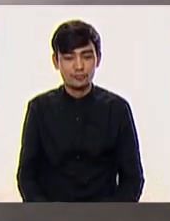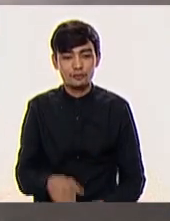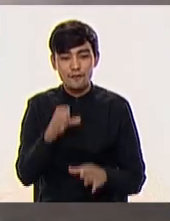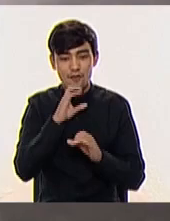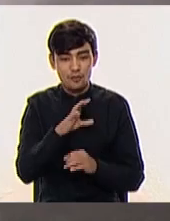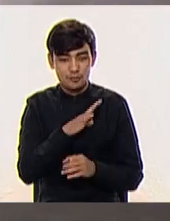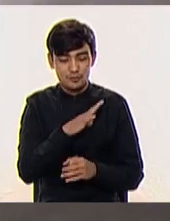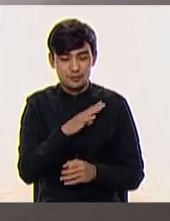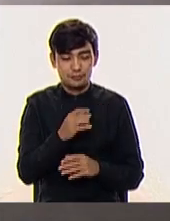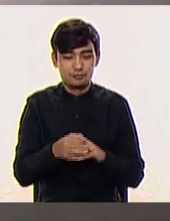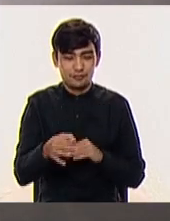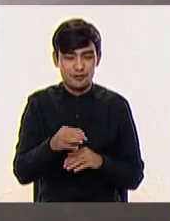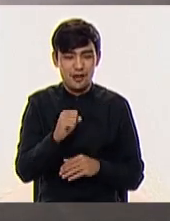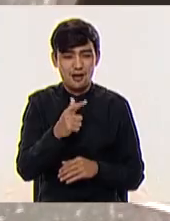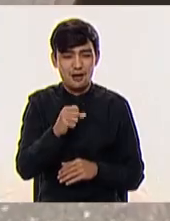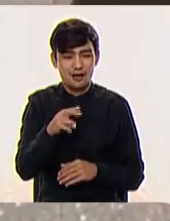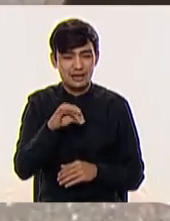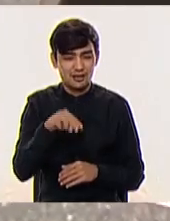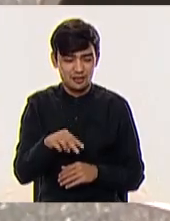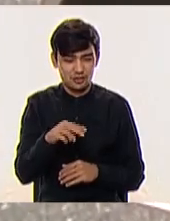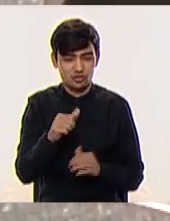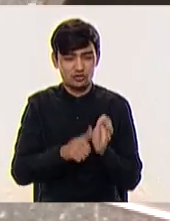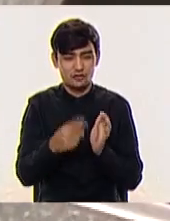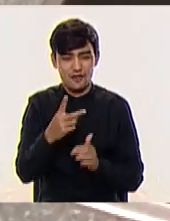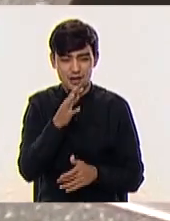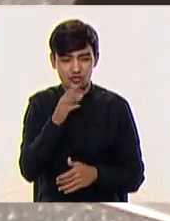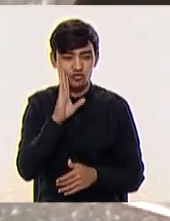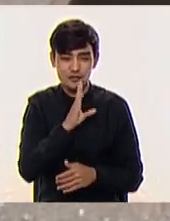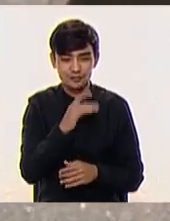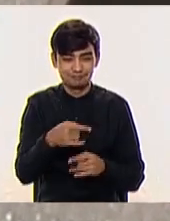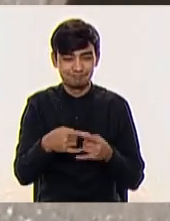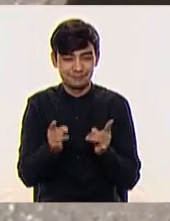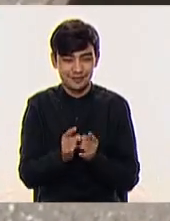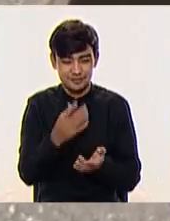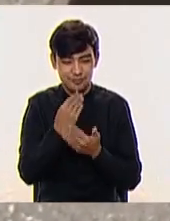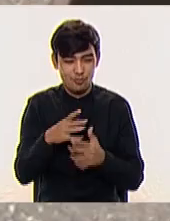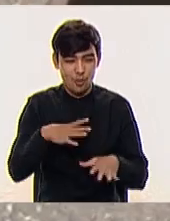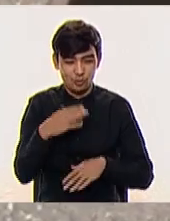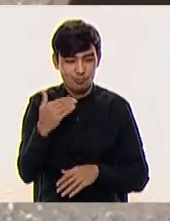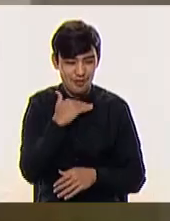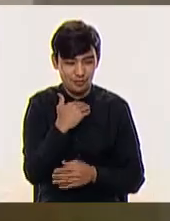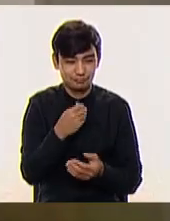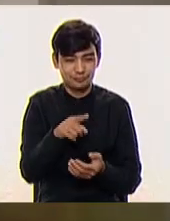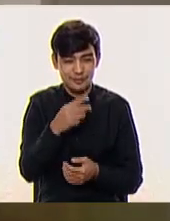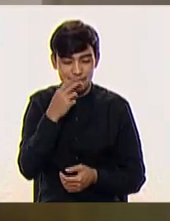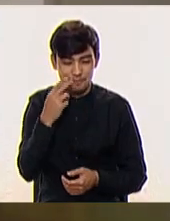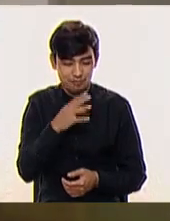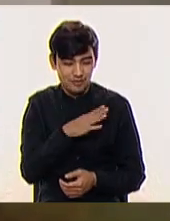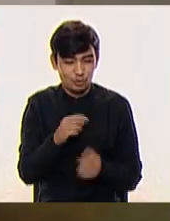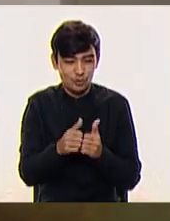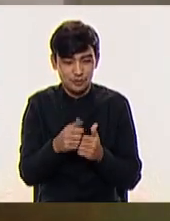Кража произошла в поселке Агадырь. 62-летняя женщина поставила на плиту кастрюлю с кониной. Запах привлек